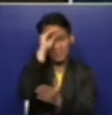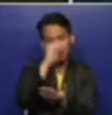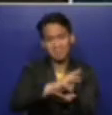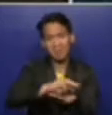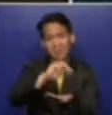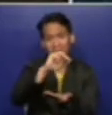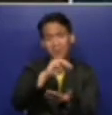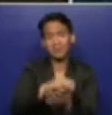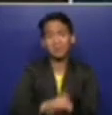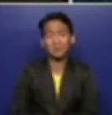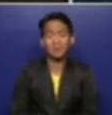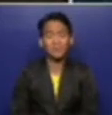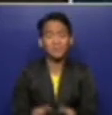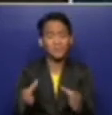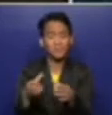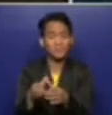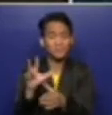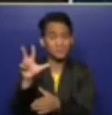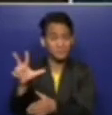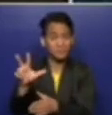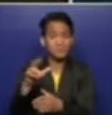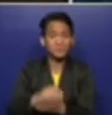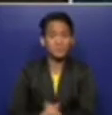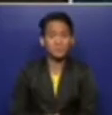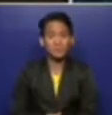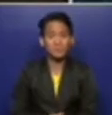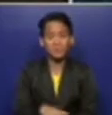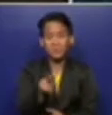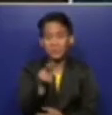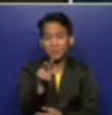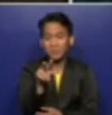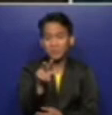กลุ่มที่3เนี่ยก็เป็นเขาเรียกง